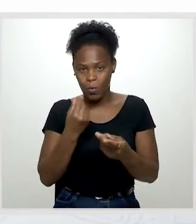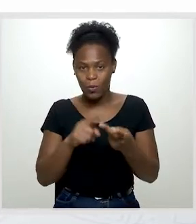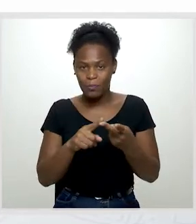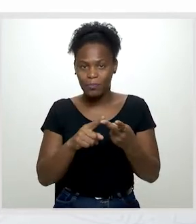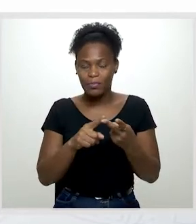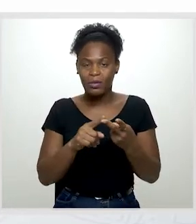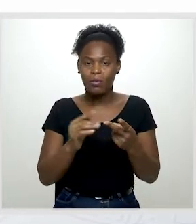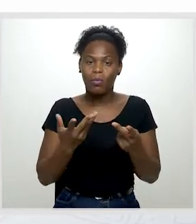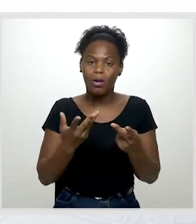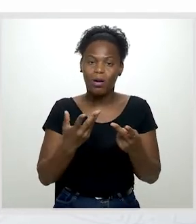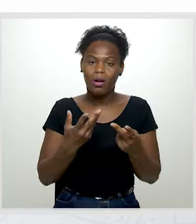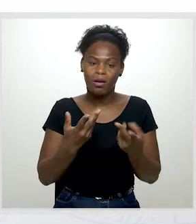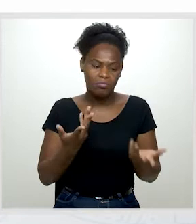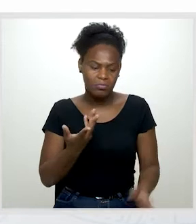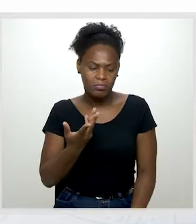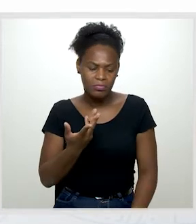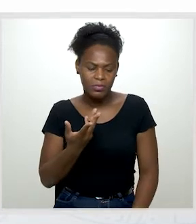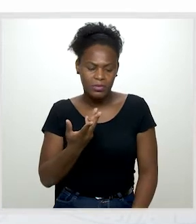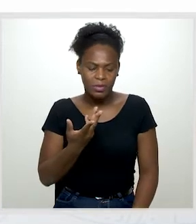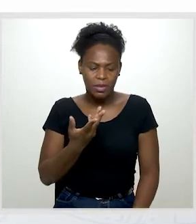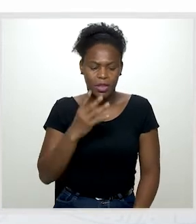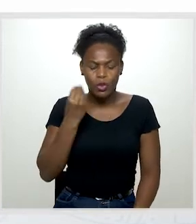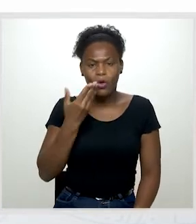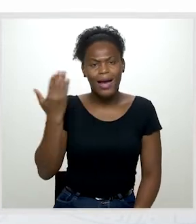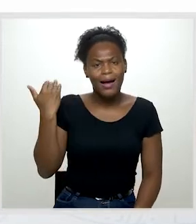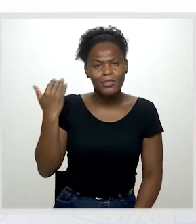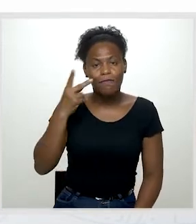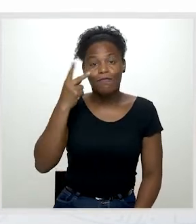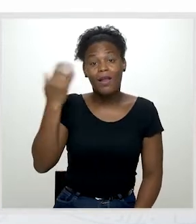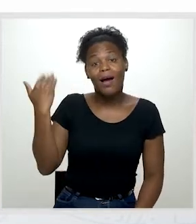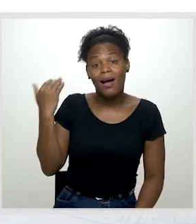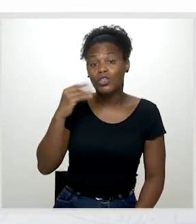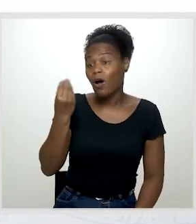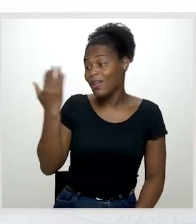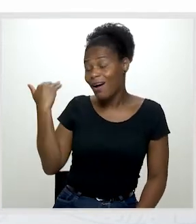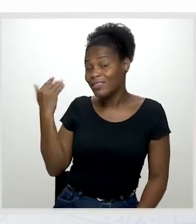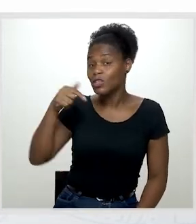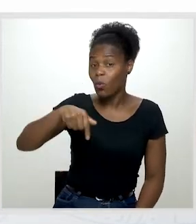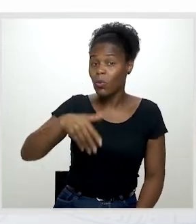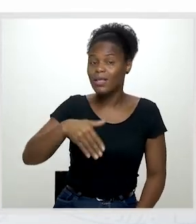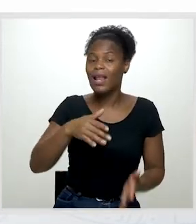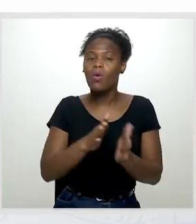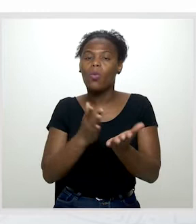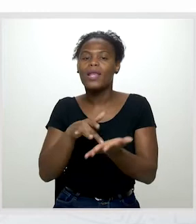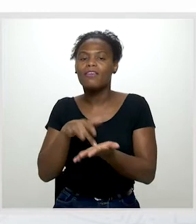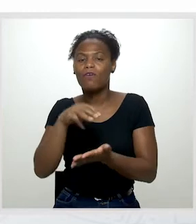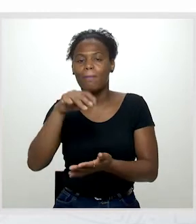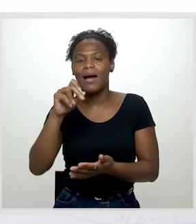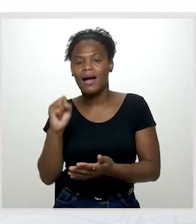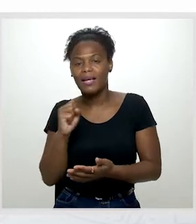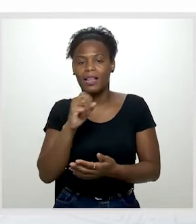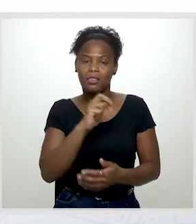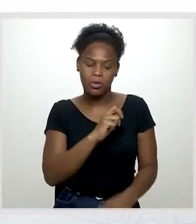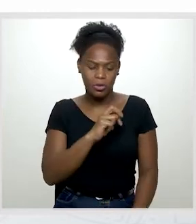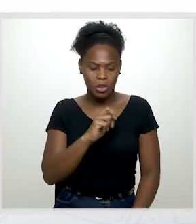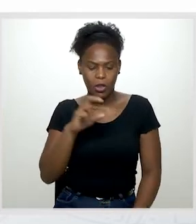apprenant enquête jeunes d'hier et d'aujourd'hui, ou bien ton livre, le MAC 3, aux pages 38,